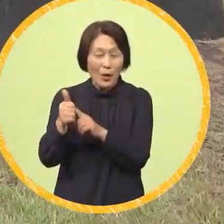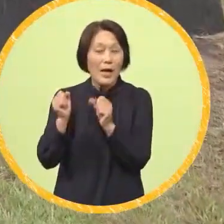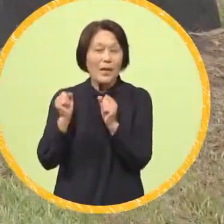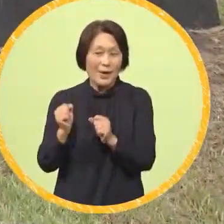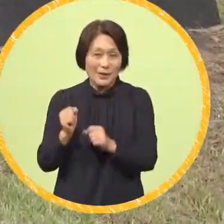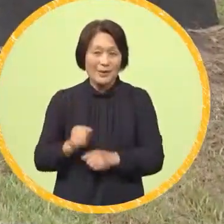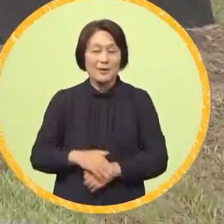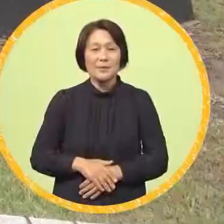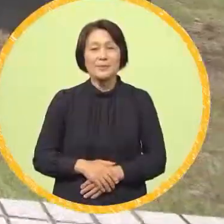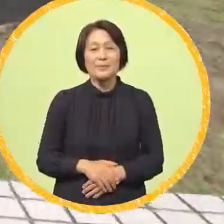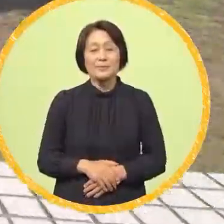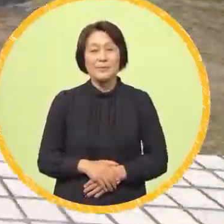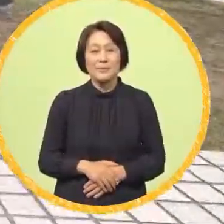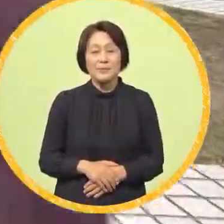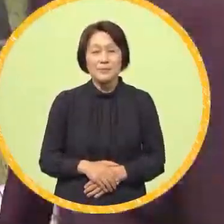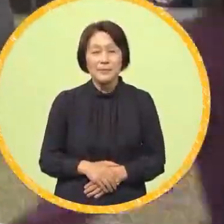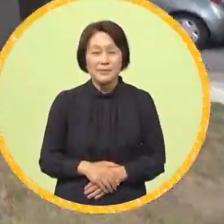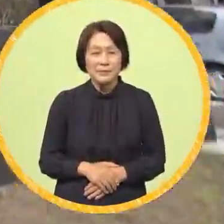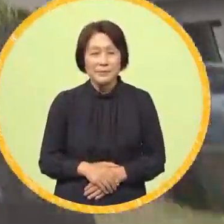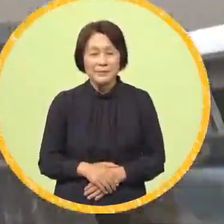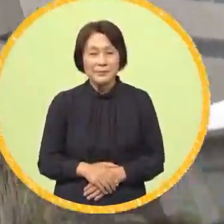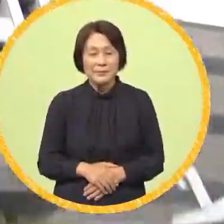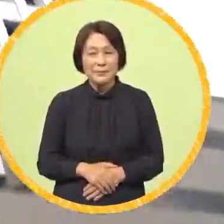います。行ってきます。